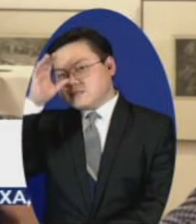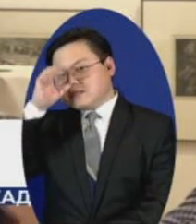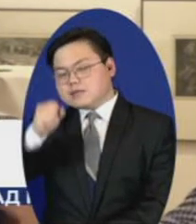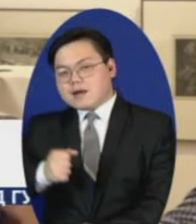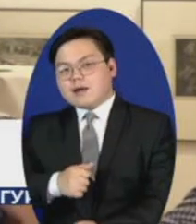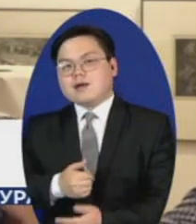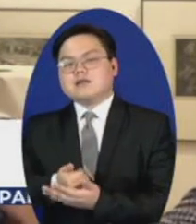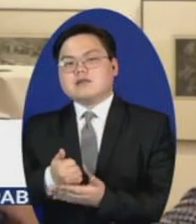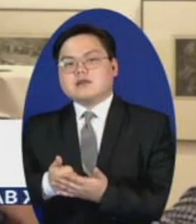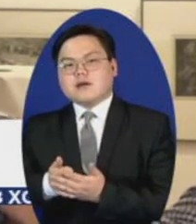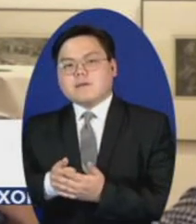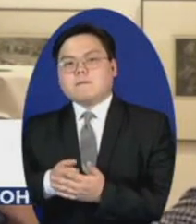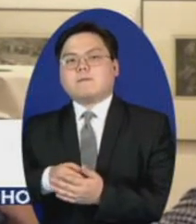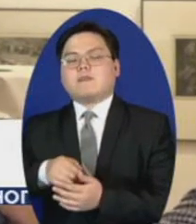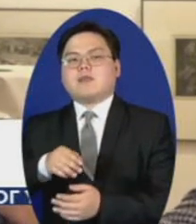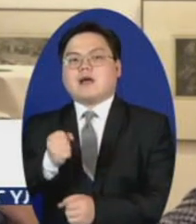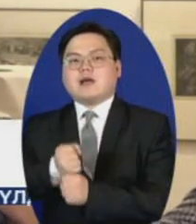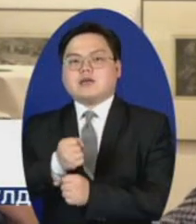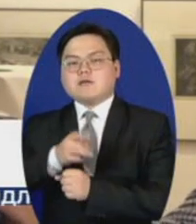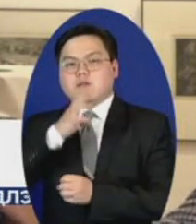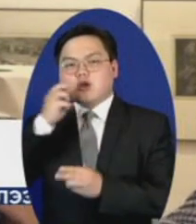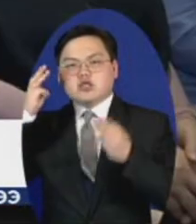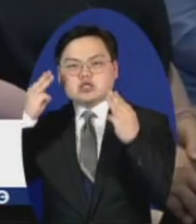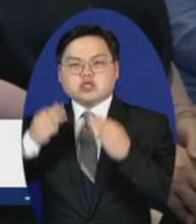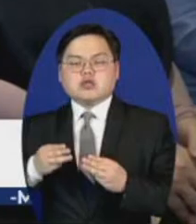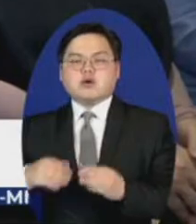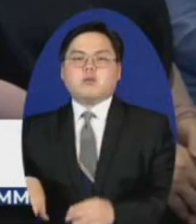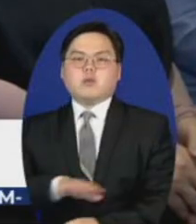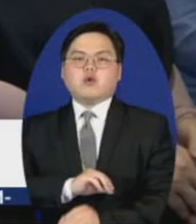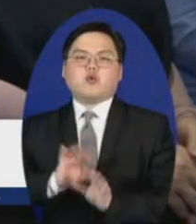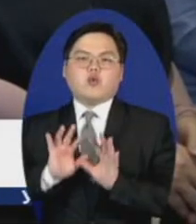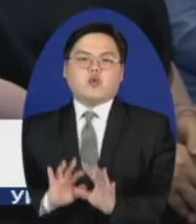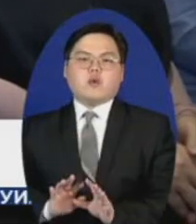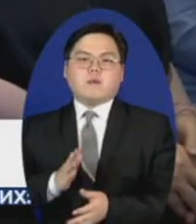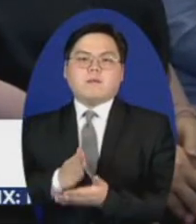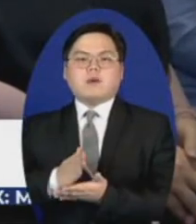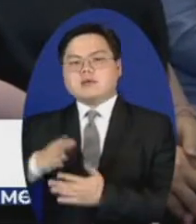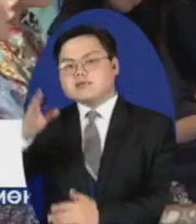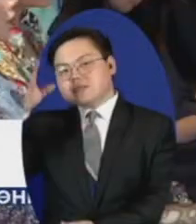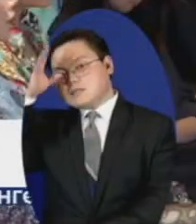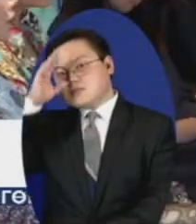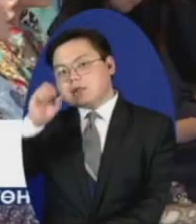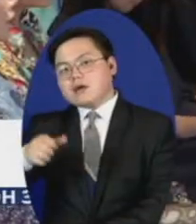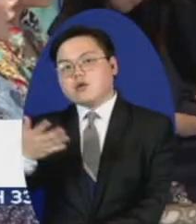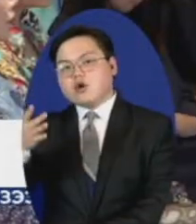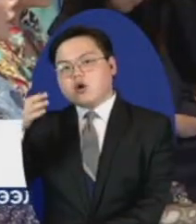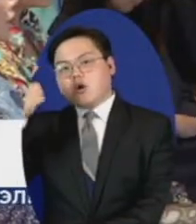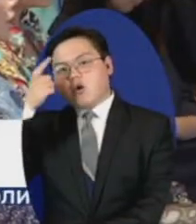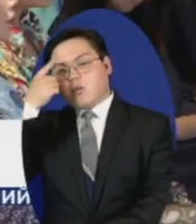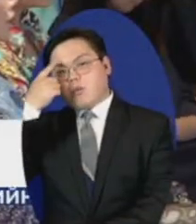одоо шийдэх үүрэг одоо бас би хүлээж байна. Ерөнхий сайд Германд амьдарч байгаа монголчуудынхаа эрх